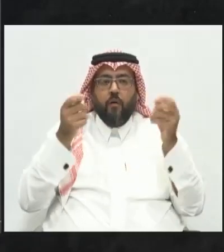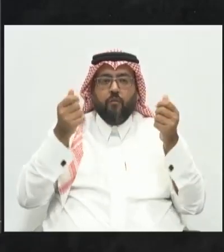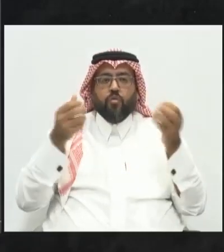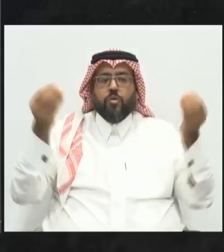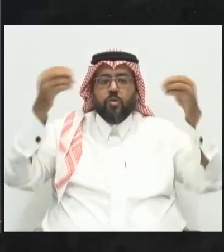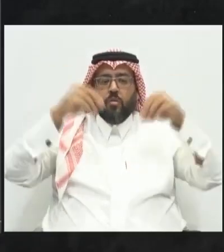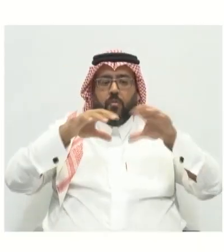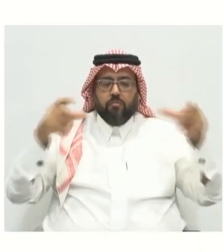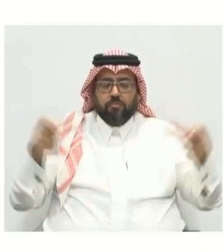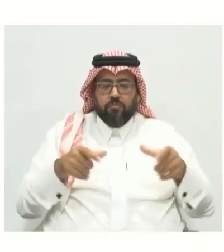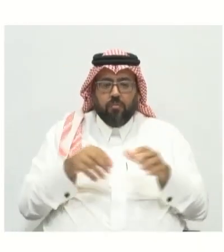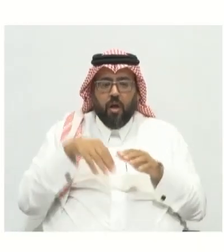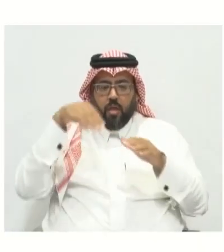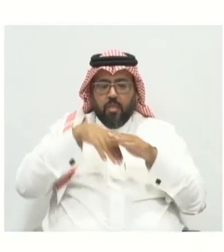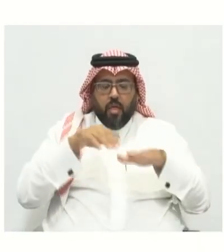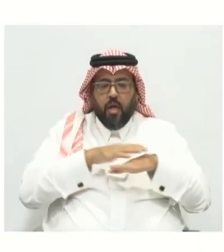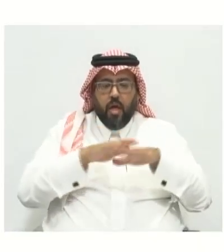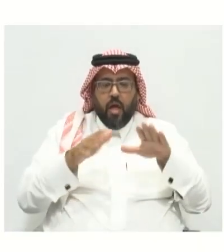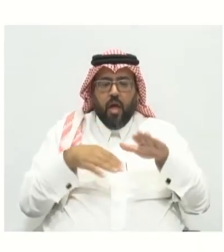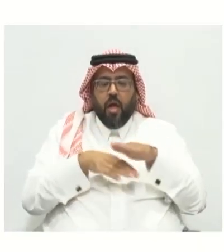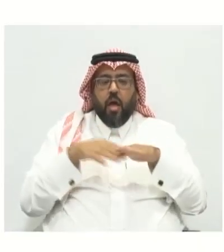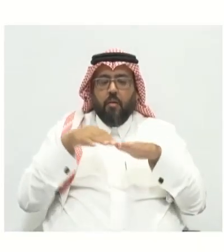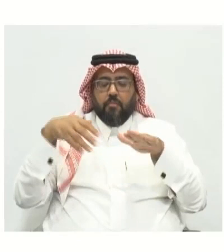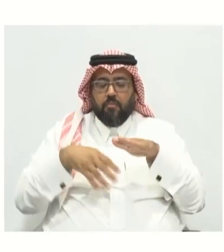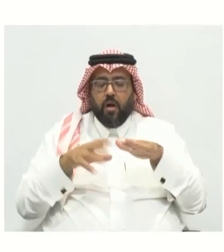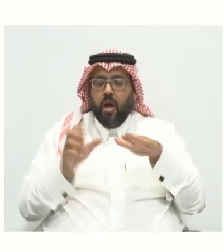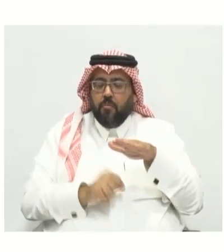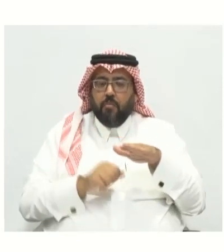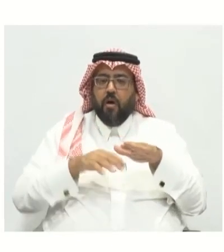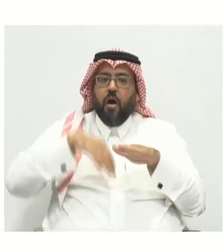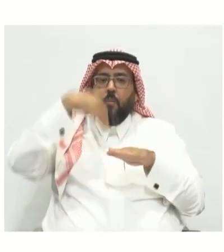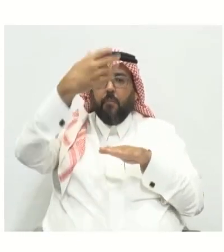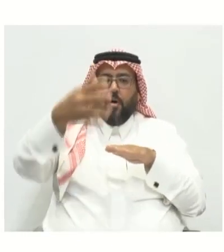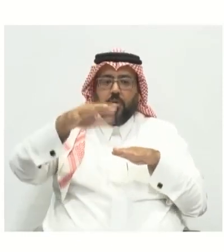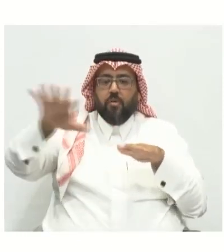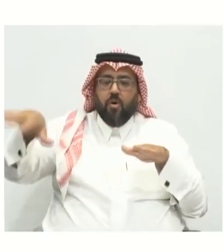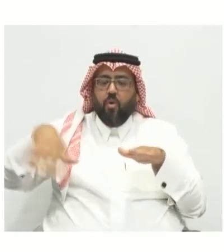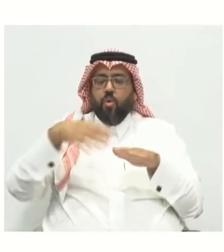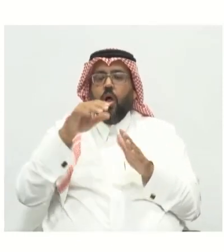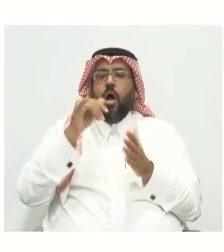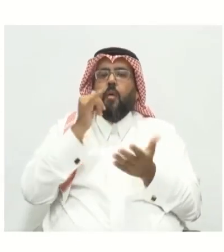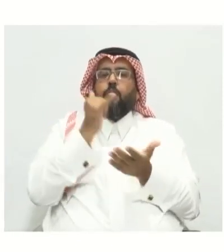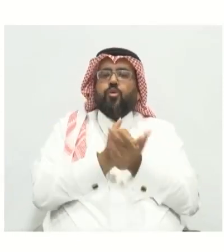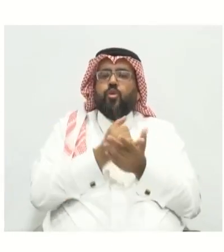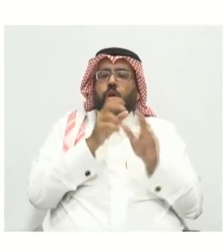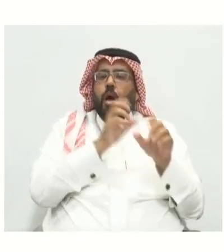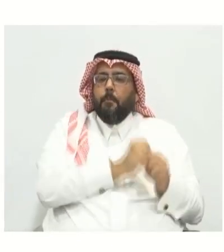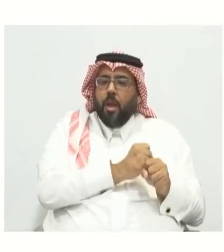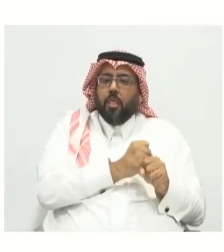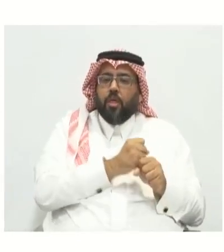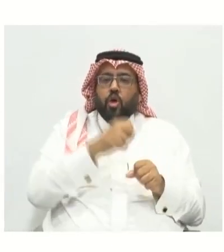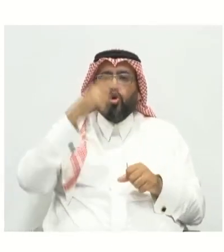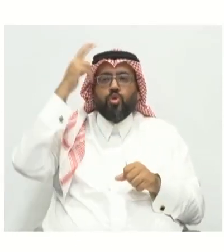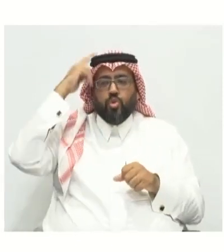في في باطن الارض او في ظاهرها او في المياه الاقليميه او في النطاق البري والبحري الذي يمتد اليه